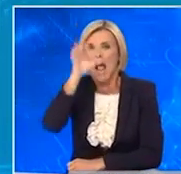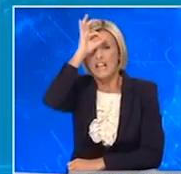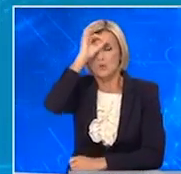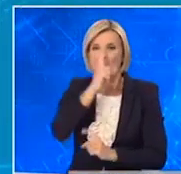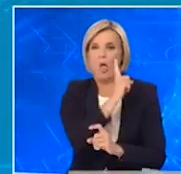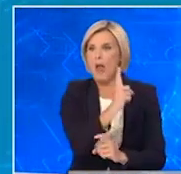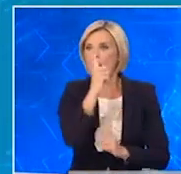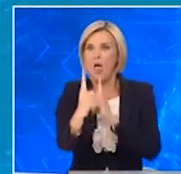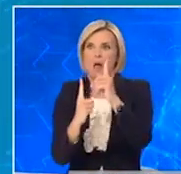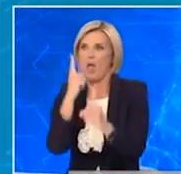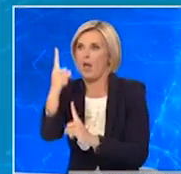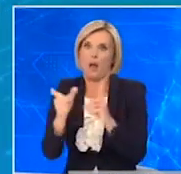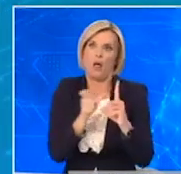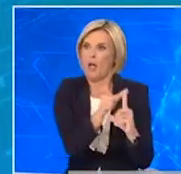κάθε